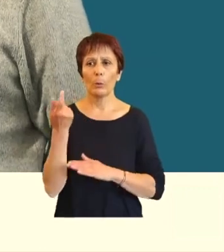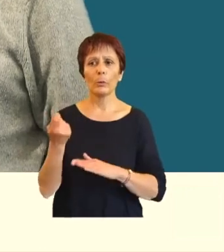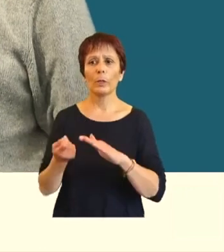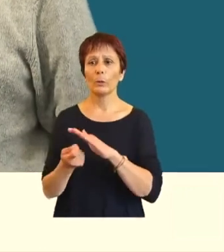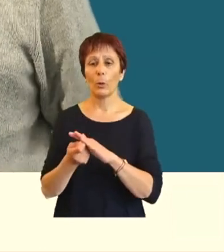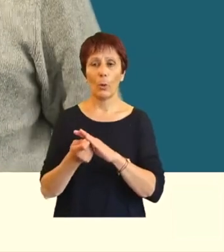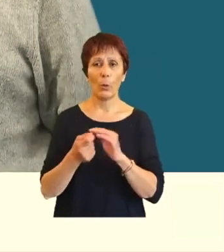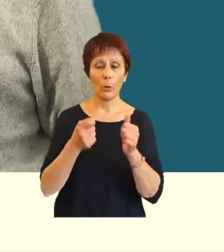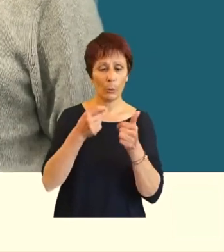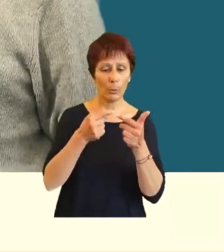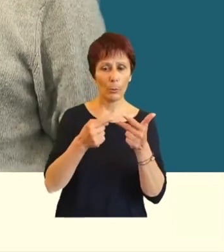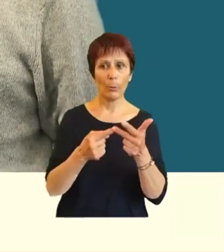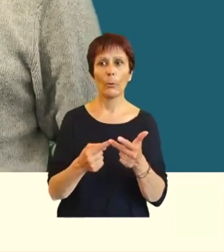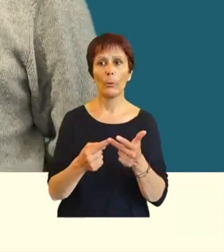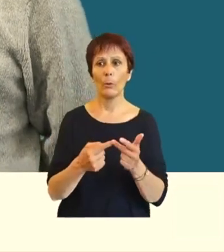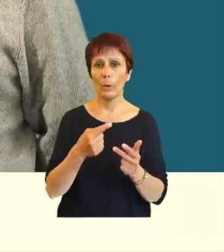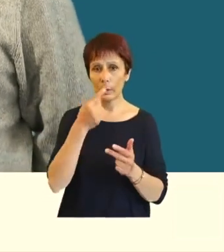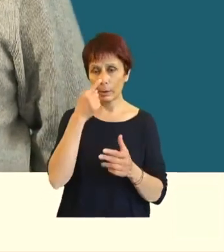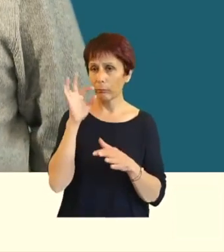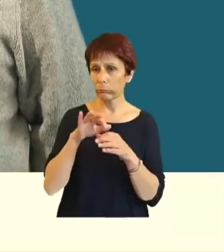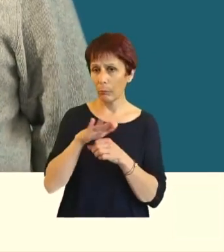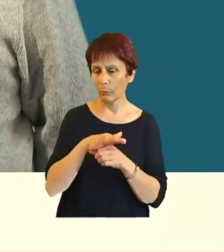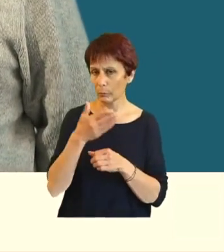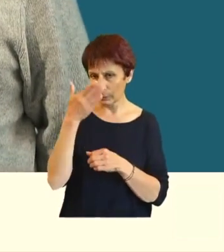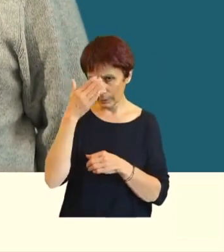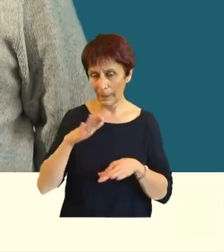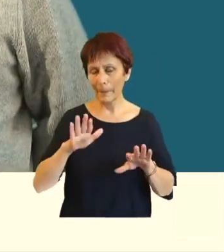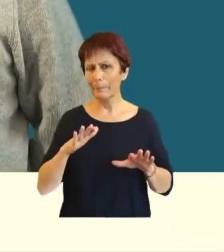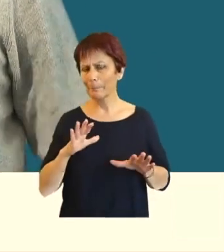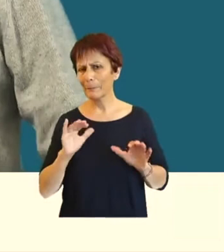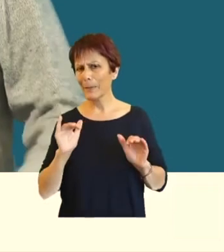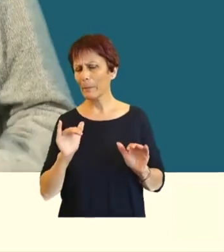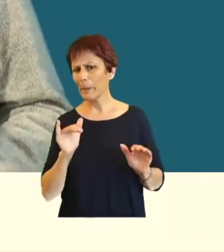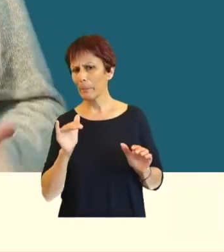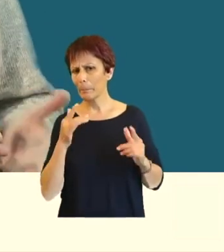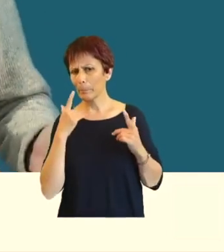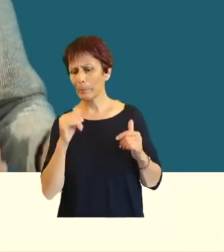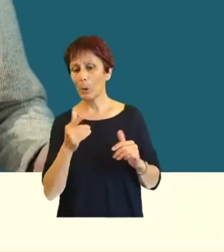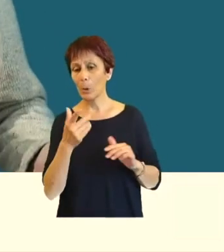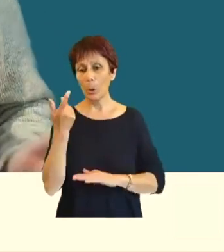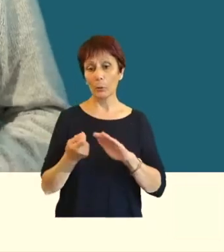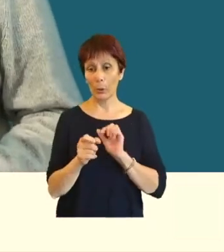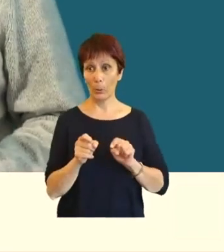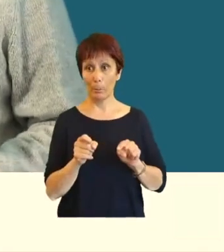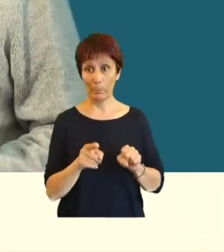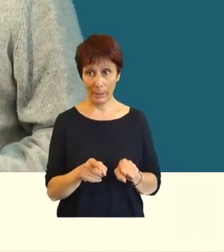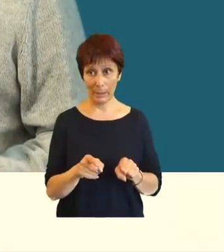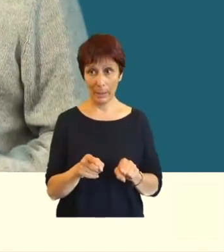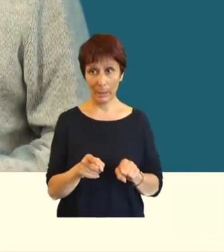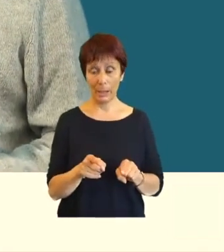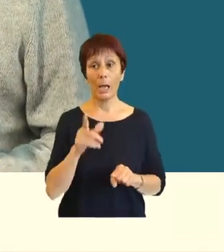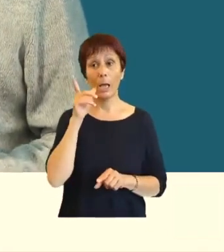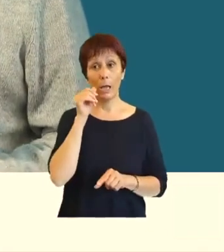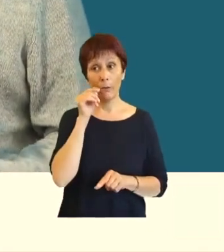ces propositions de subvention seront adoptées. Je me permets de souligner que ces subventions-là sont aussi un